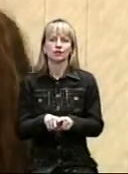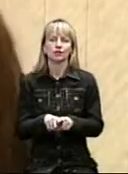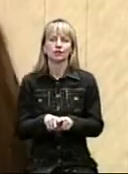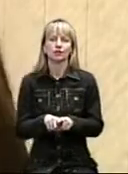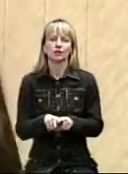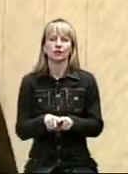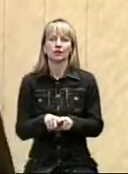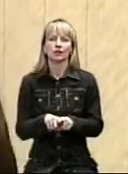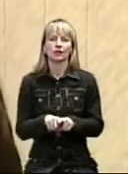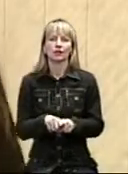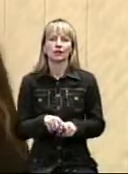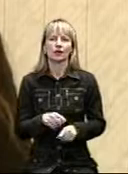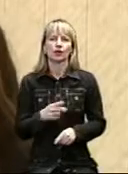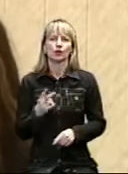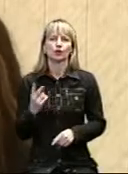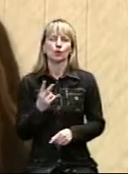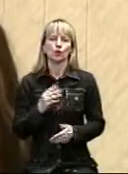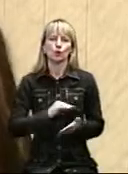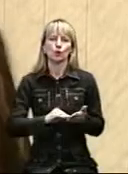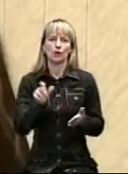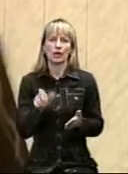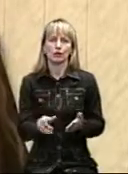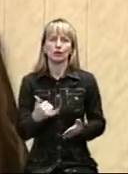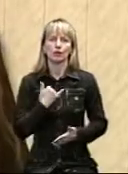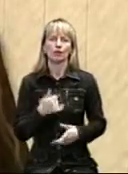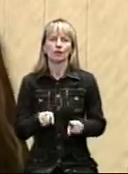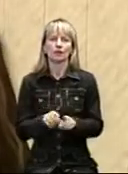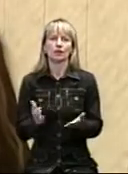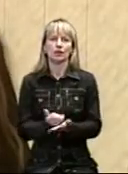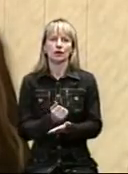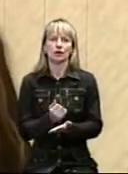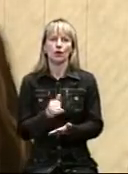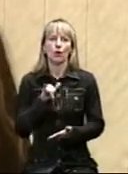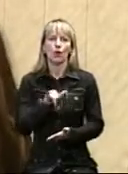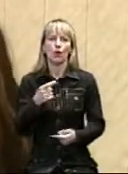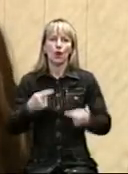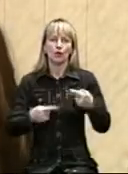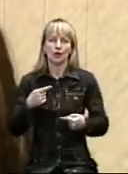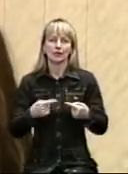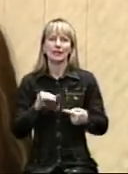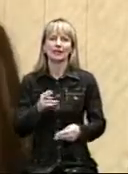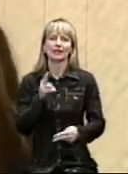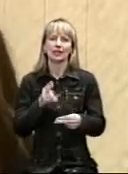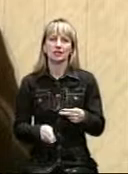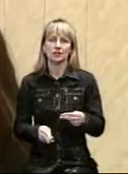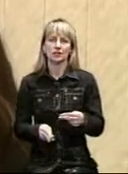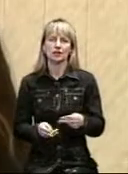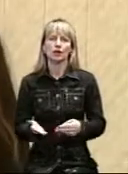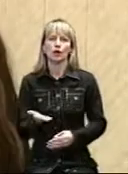грає роль другої журналістки. І ми теж з нею знаходимося у конфлікті. І в кінці